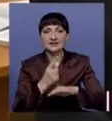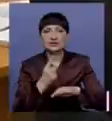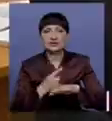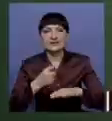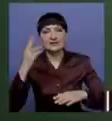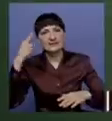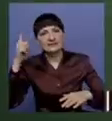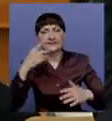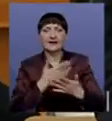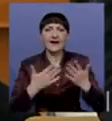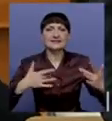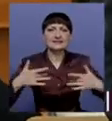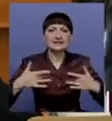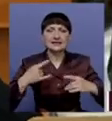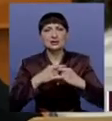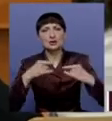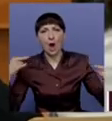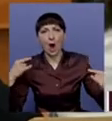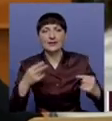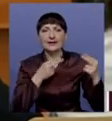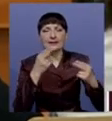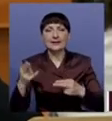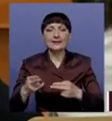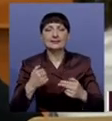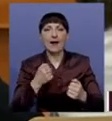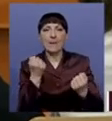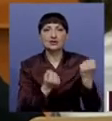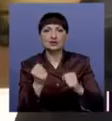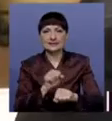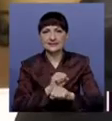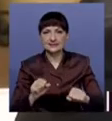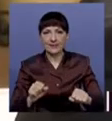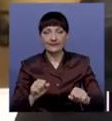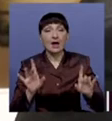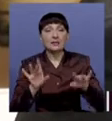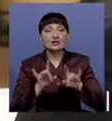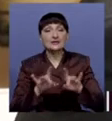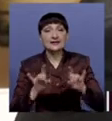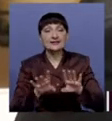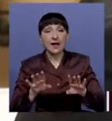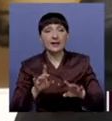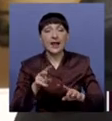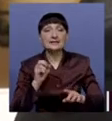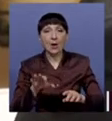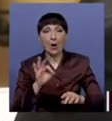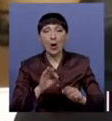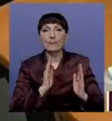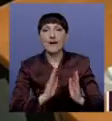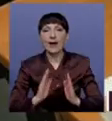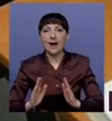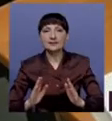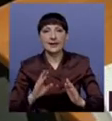аниматоры, пышные праздничные столы и выездные экскурсии на автомобилях. Рассказала Ильязат Жылкыбаева и о порядке